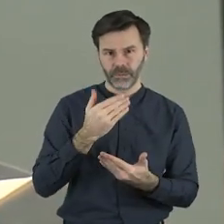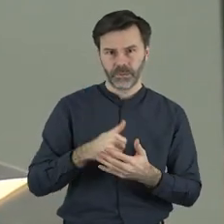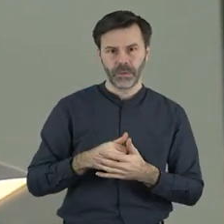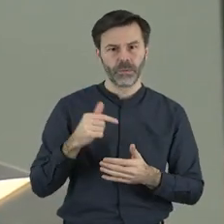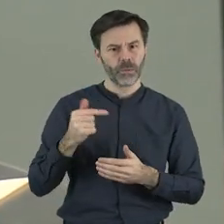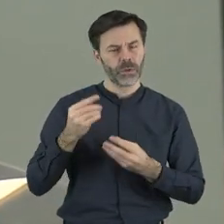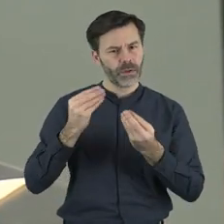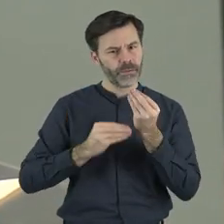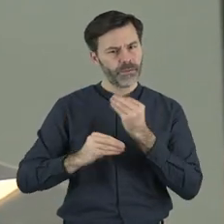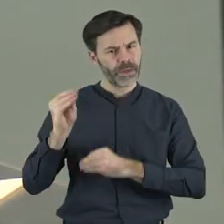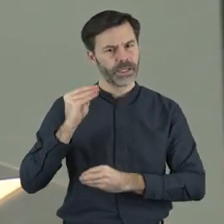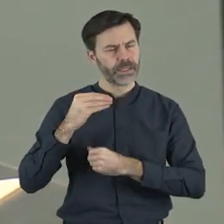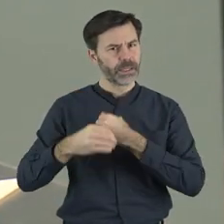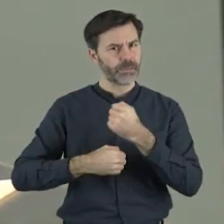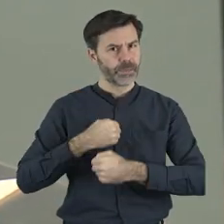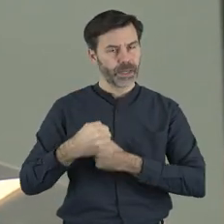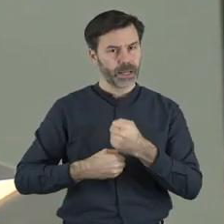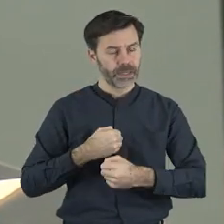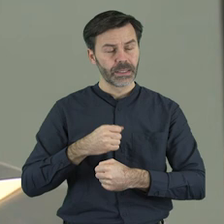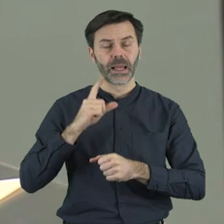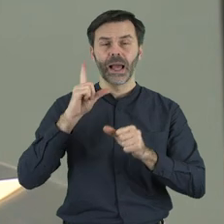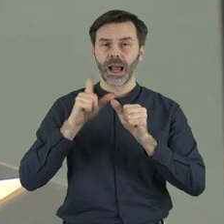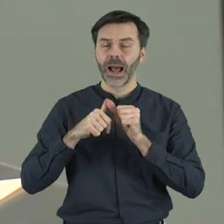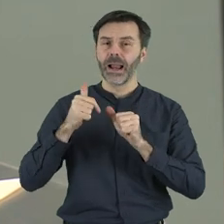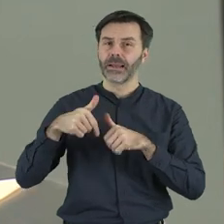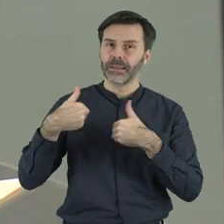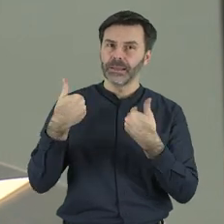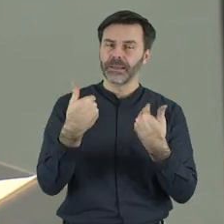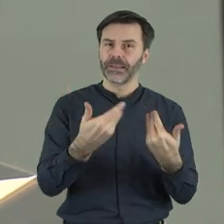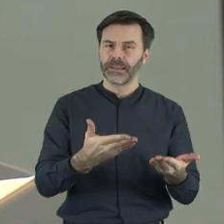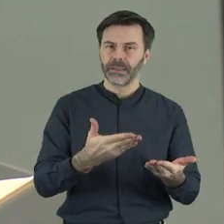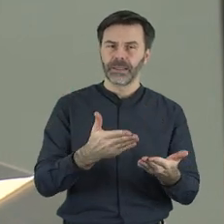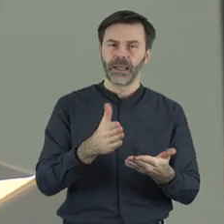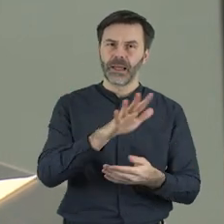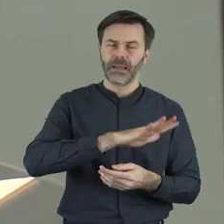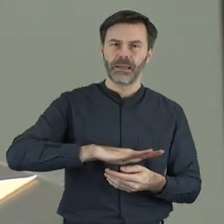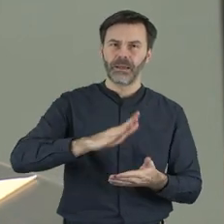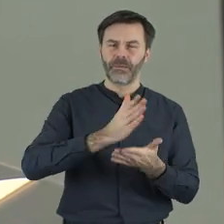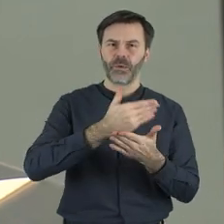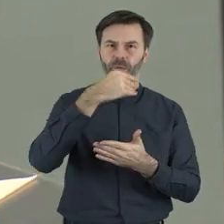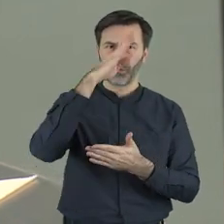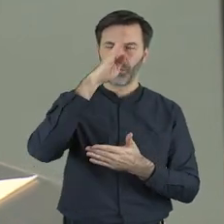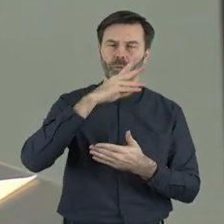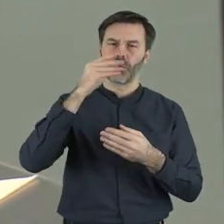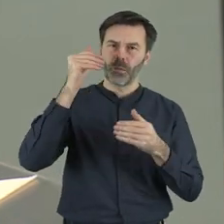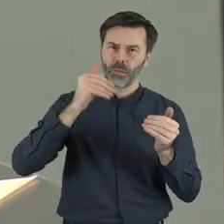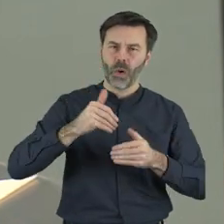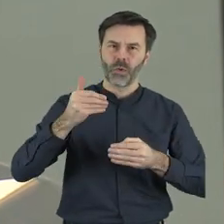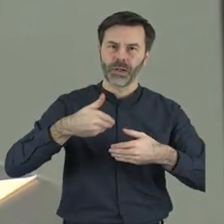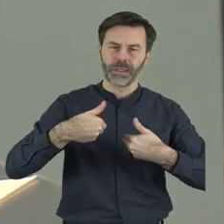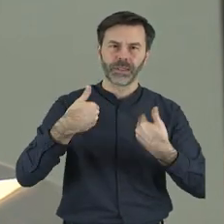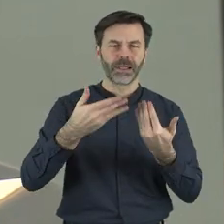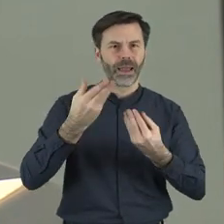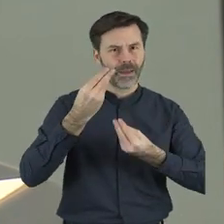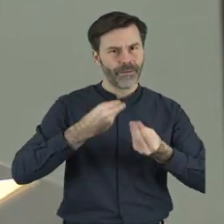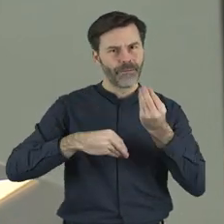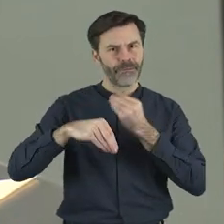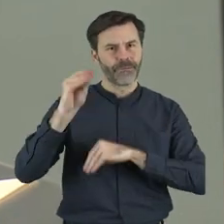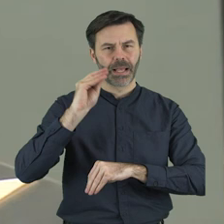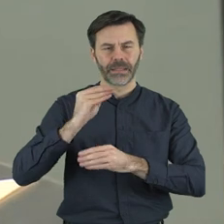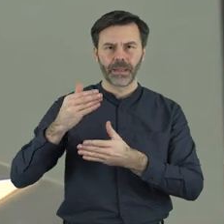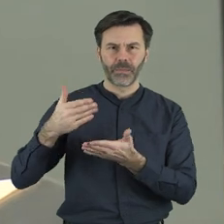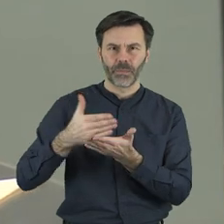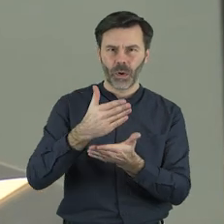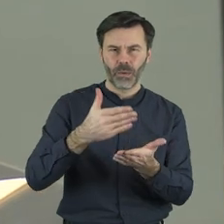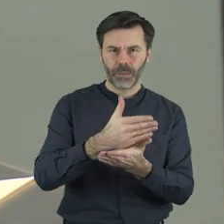LGD obszaru województwa łódzkiego skorzystania z większej ilości dostępnych środków pomocowych. I pomimo zabiegu łódzkiej sieci oraz skierowania do